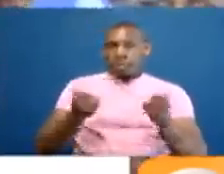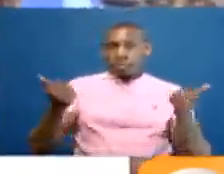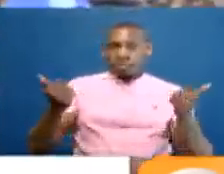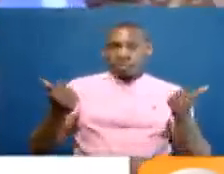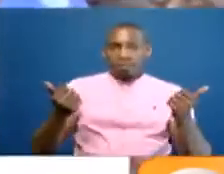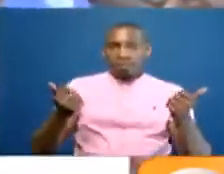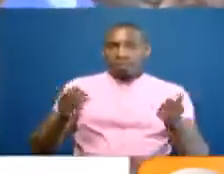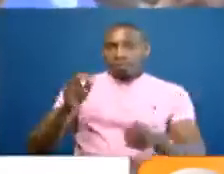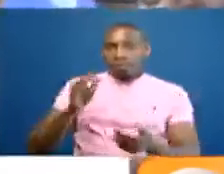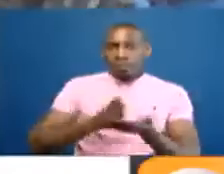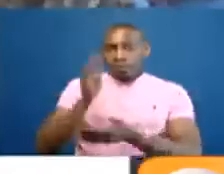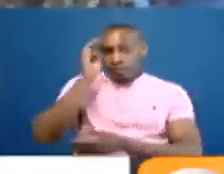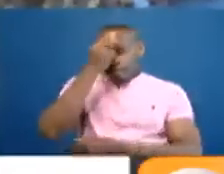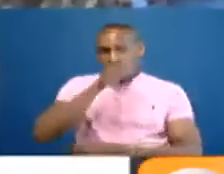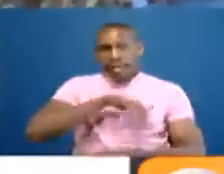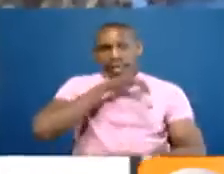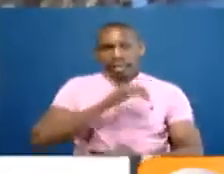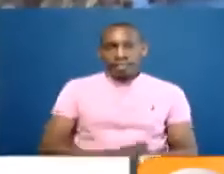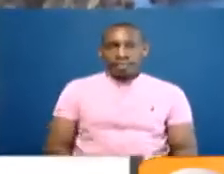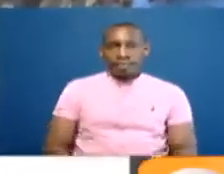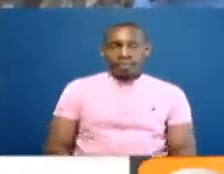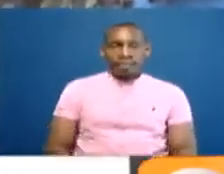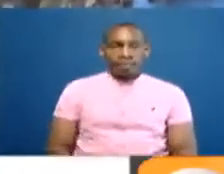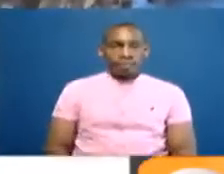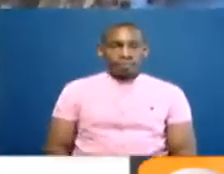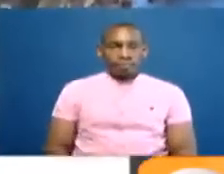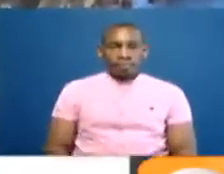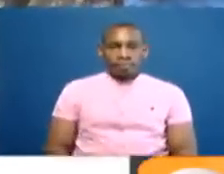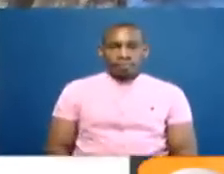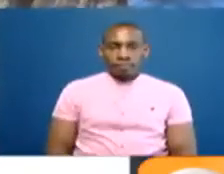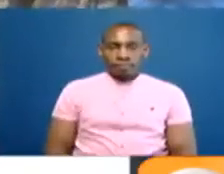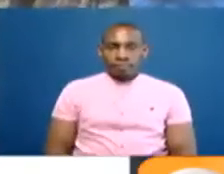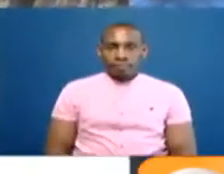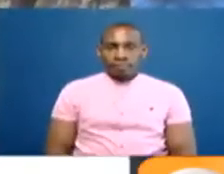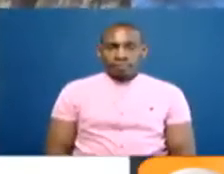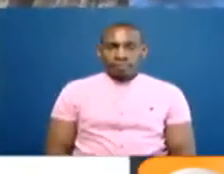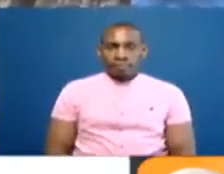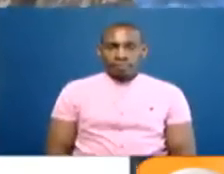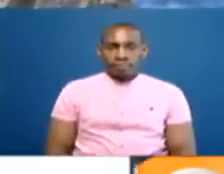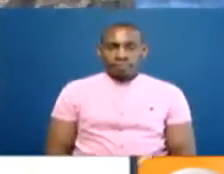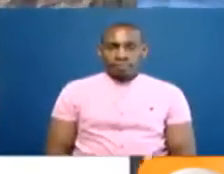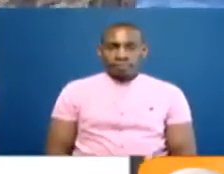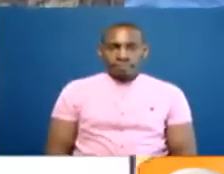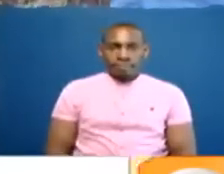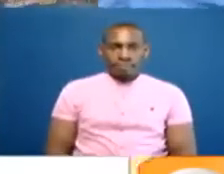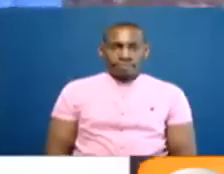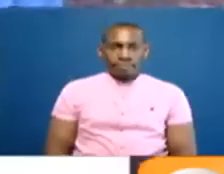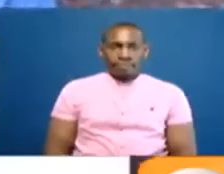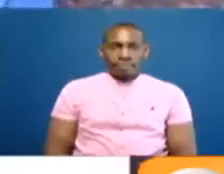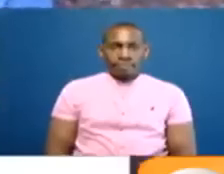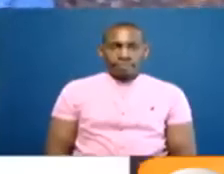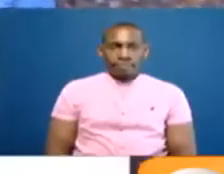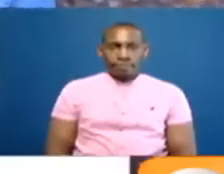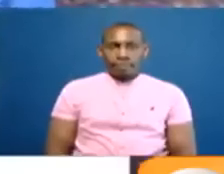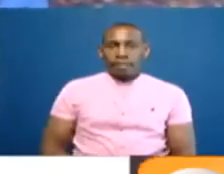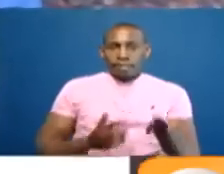na Martha na Rao. Ruto tawe, Wetangula tawe, Wetangula tawe.